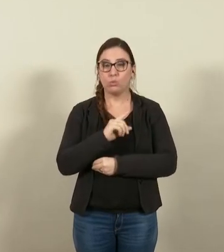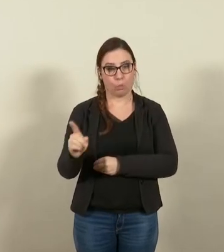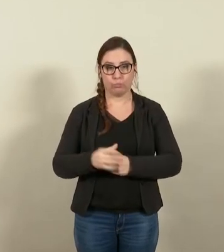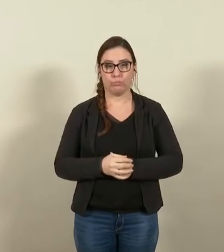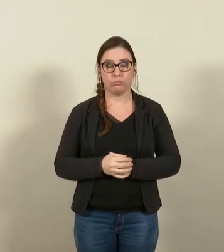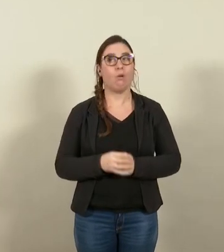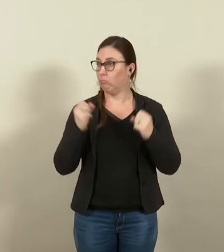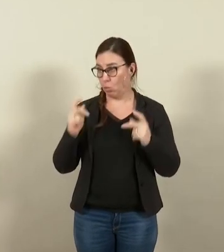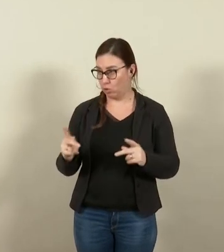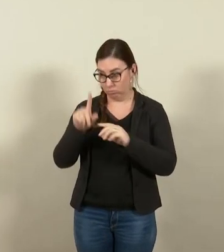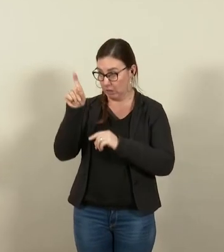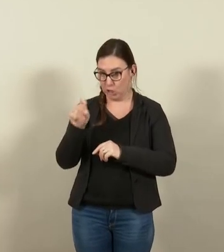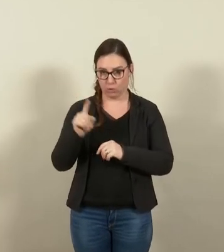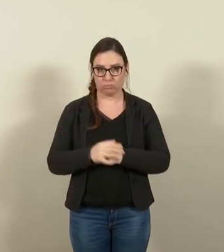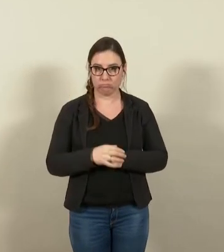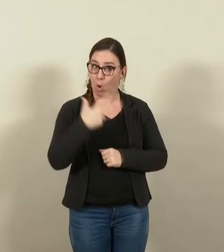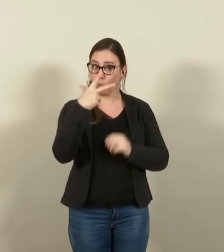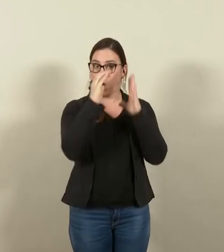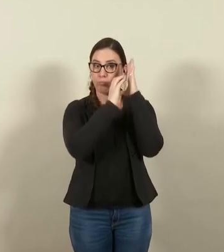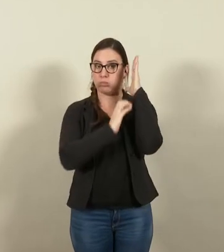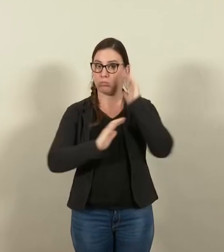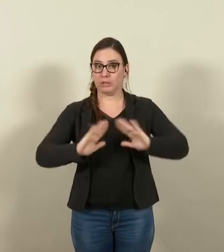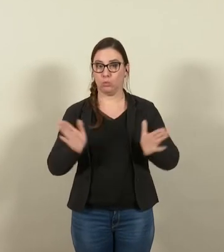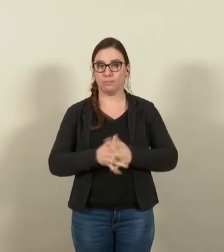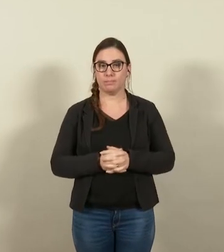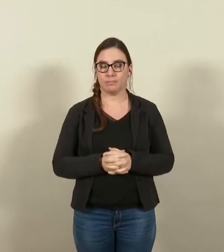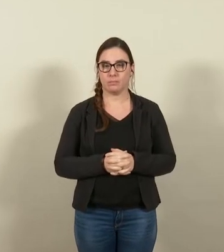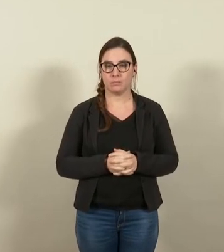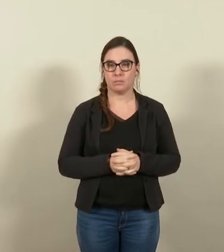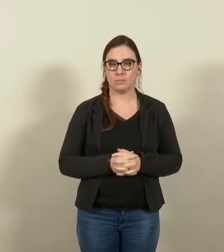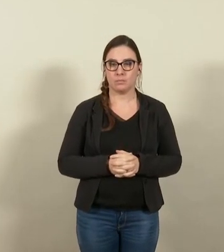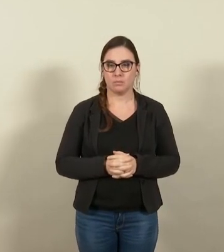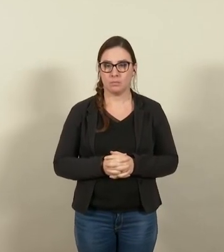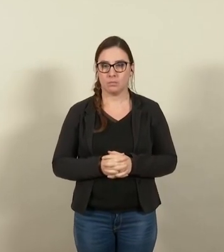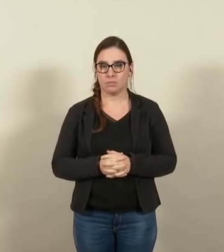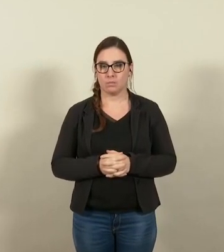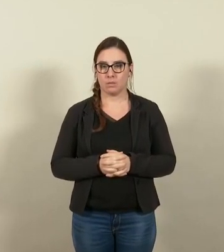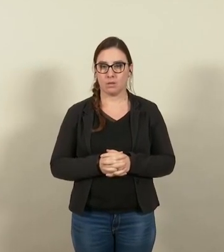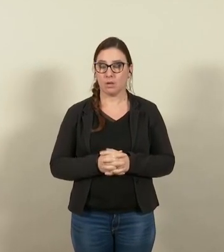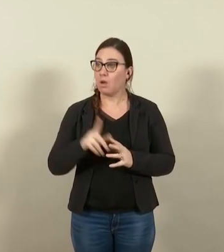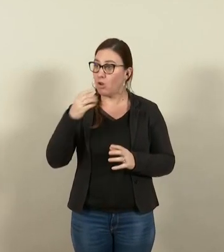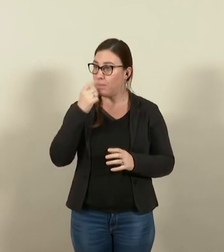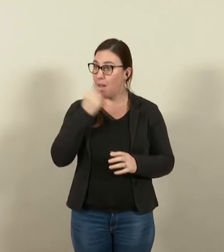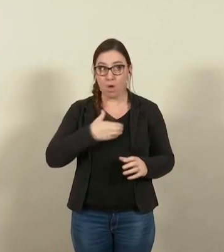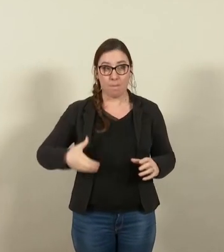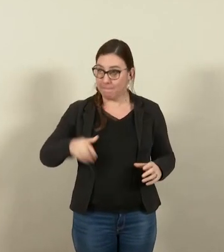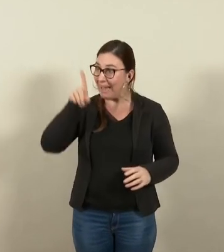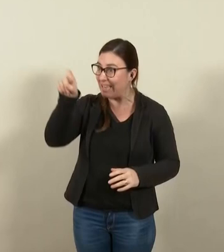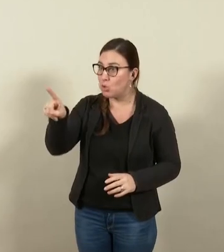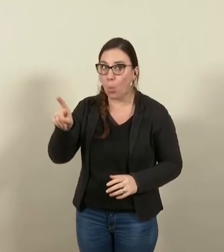ok non mais c'est TR dé non mais je parle au maire